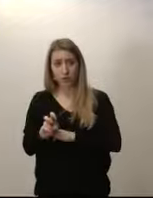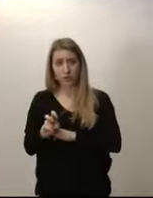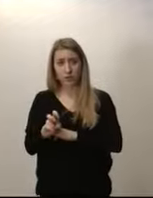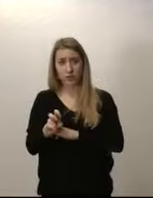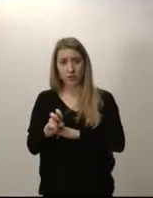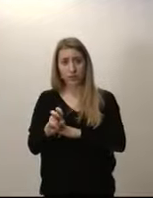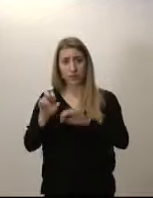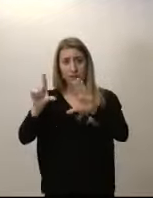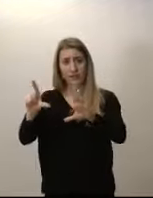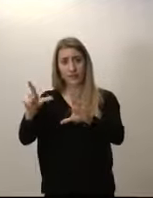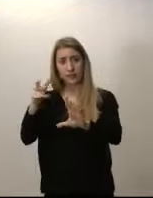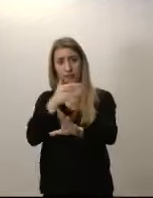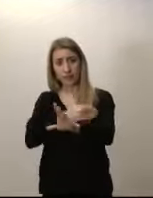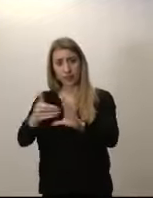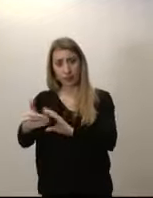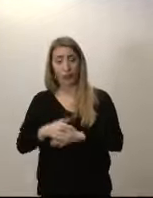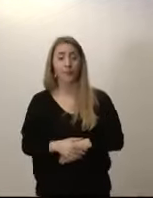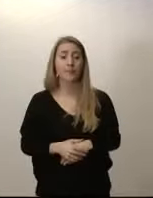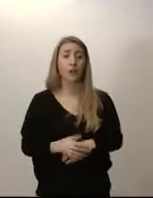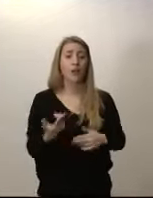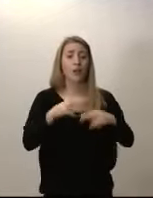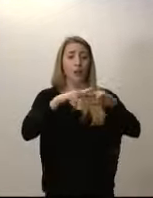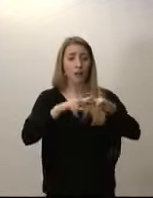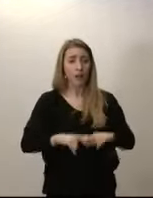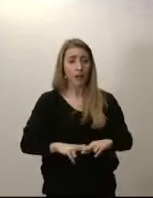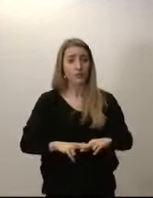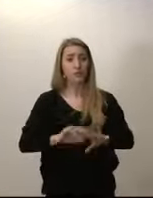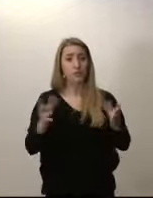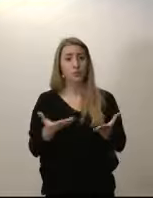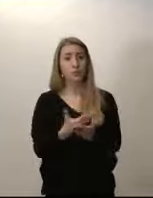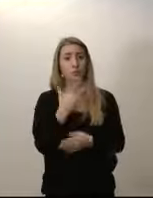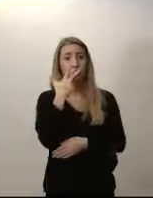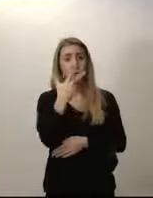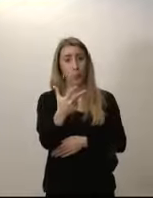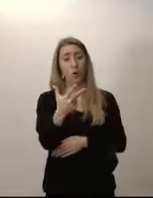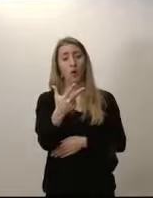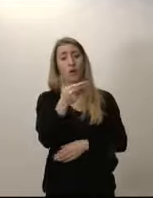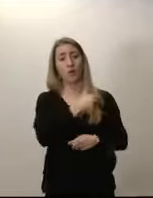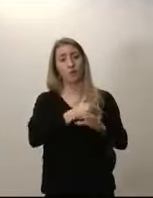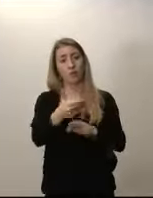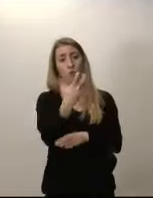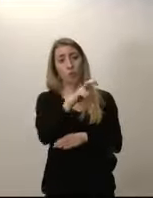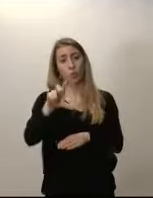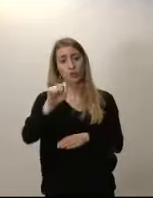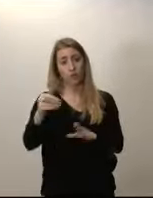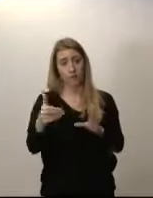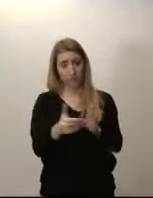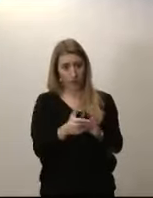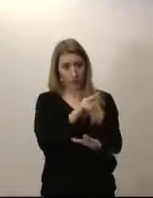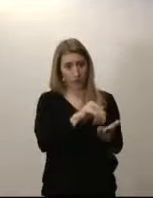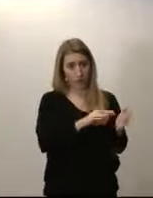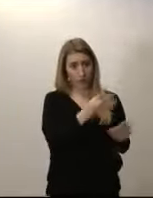euros. L'excédent de fonctionnement capitalisé était de 3 320 000 euros. En 2014, 6